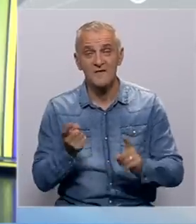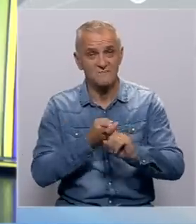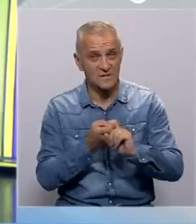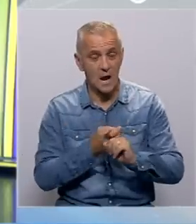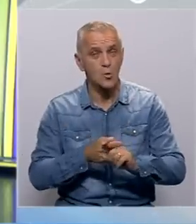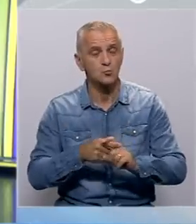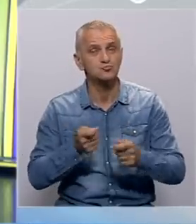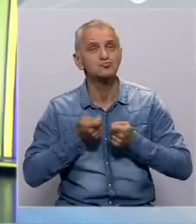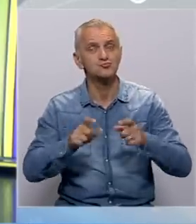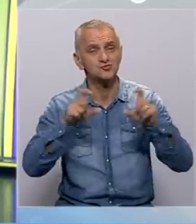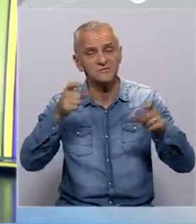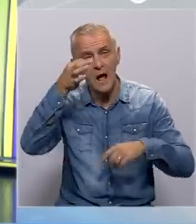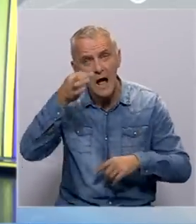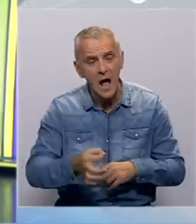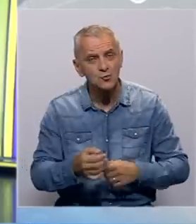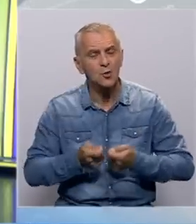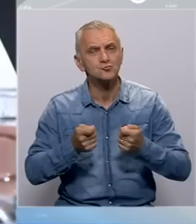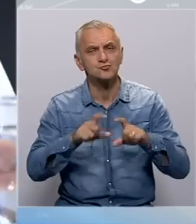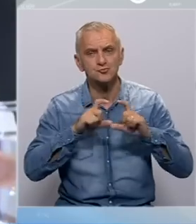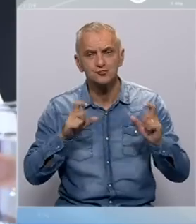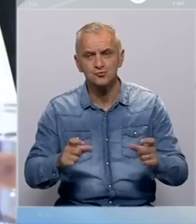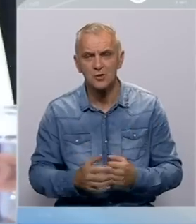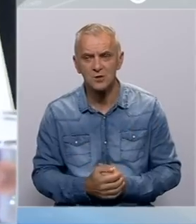federalnom tužilaštvu, kantonalnom tužilaštvu i svim